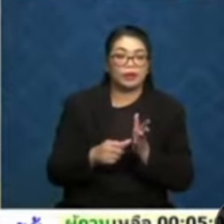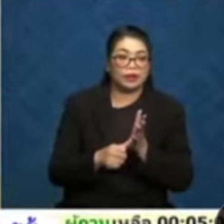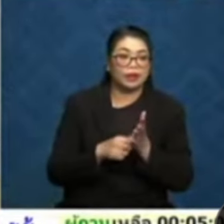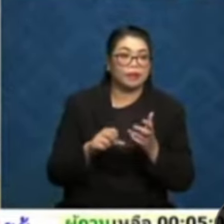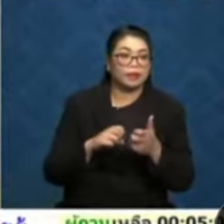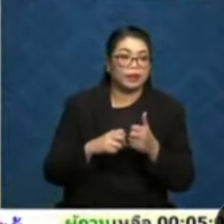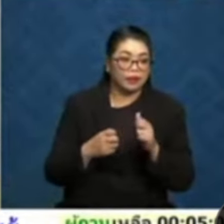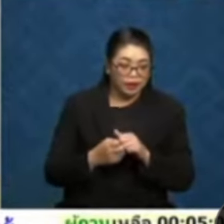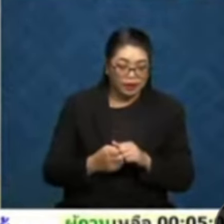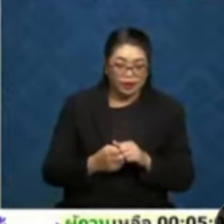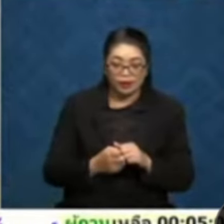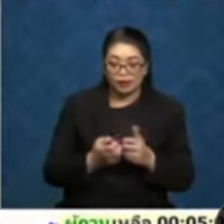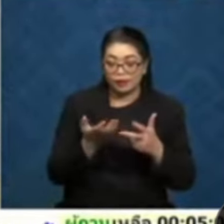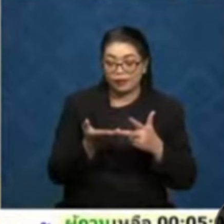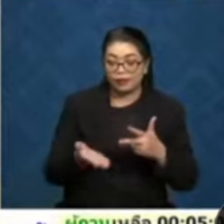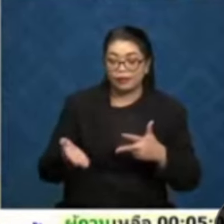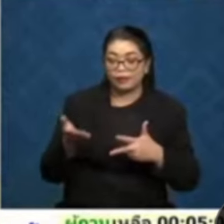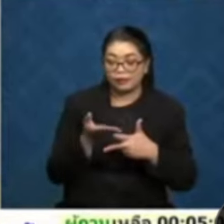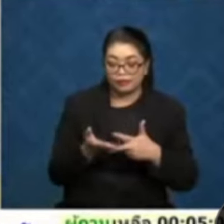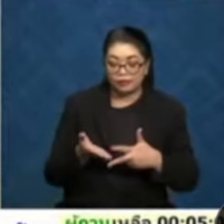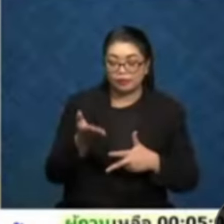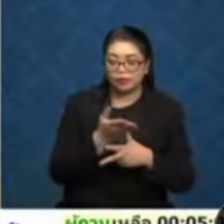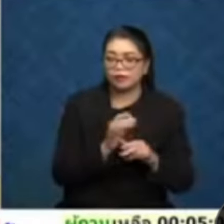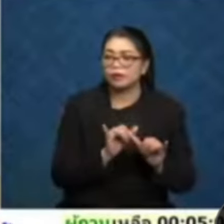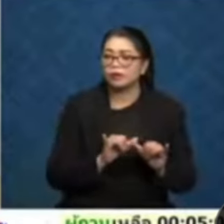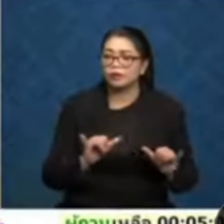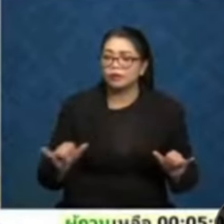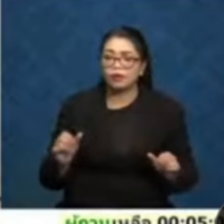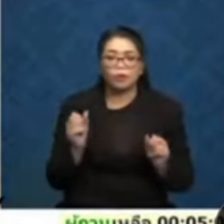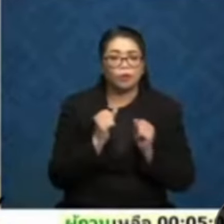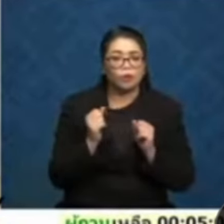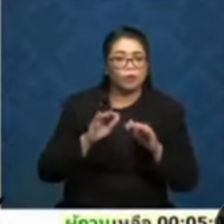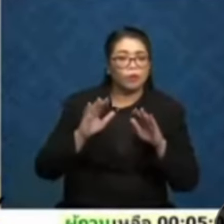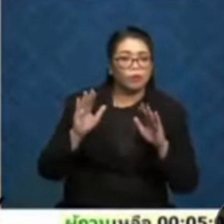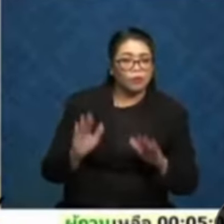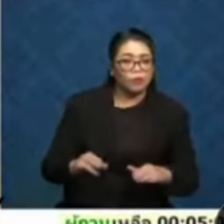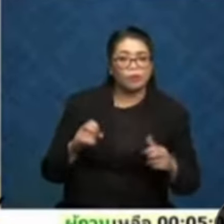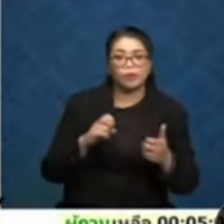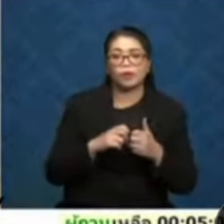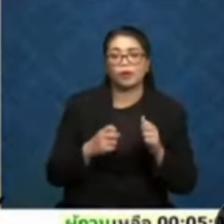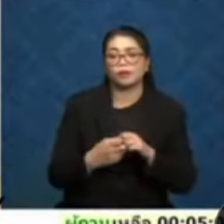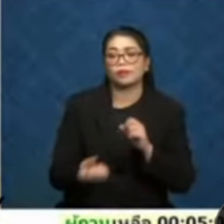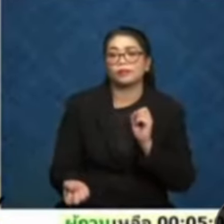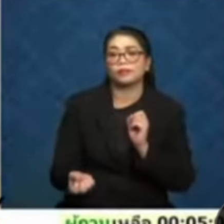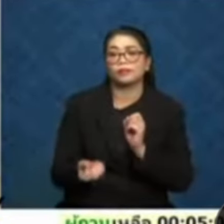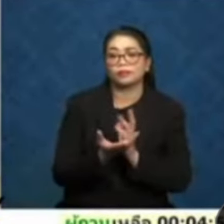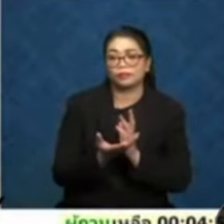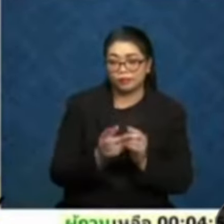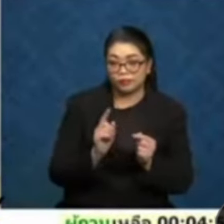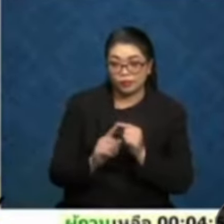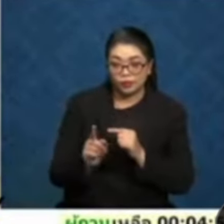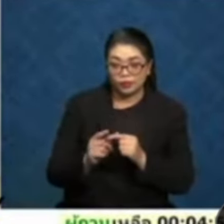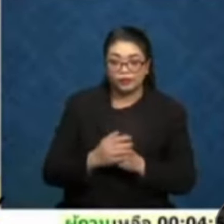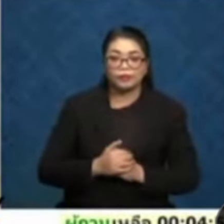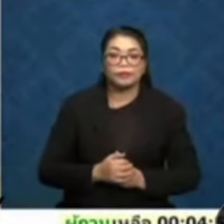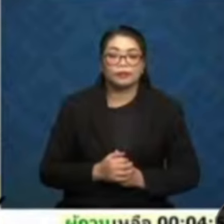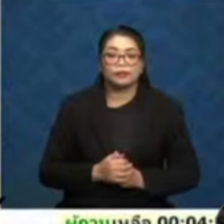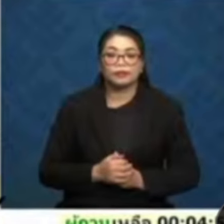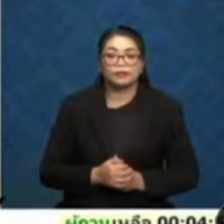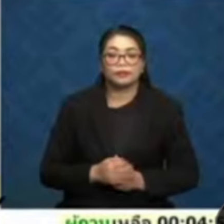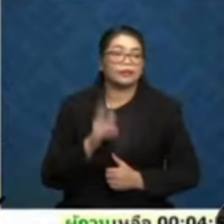ปัญหาระยะกลางและก็ระยะยาวในการลดความเสี่ยงนะครับแล้วก็ป้องกันความสูญเสียที่อาจจะเกิดขึ้นในอนาคตท่า